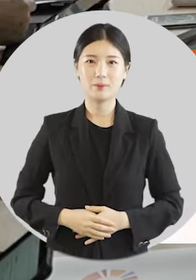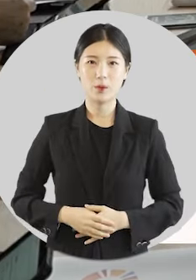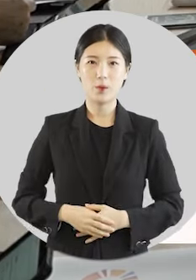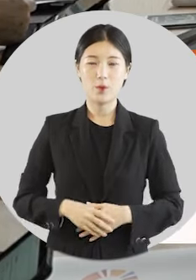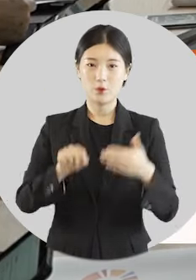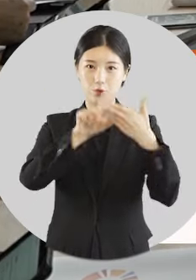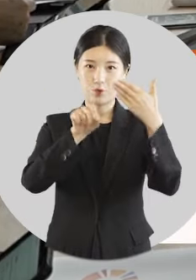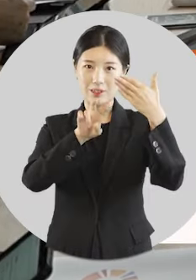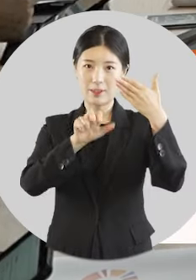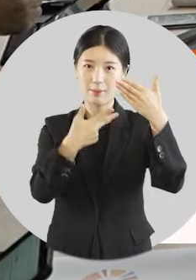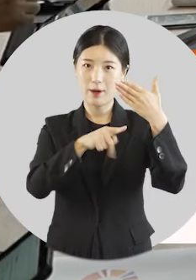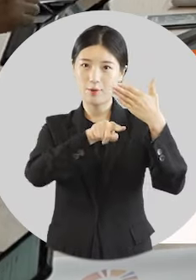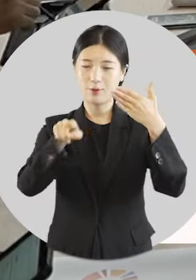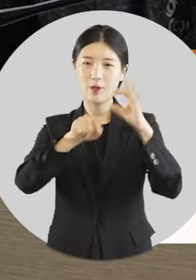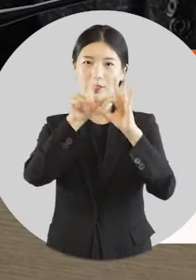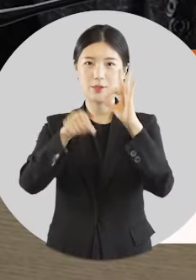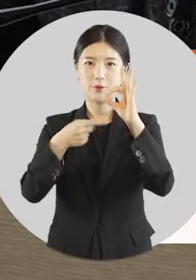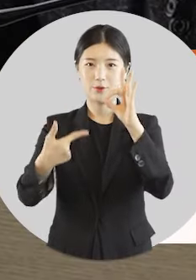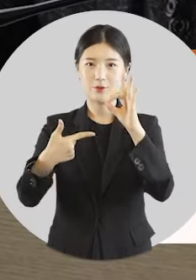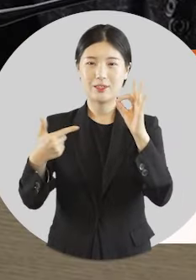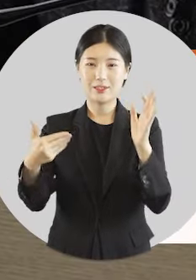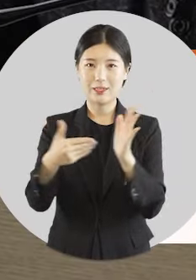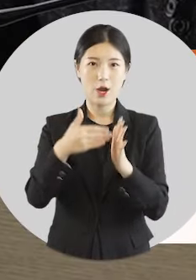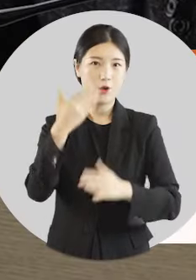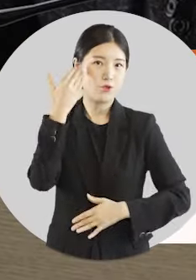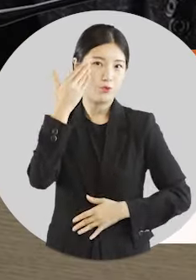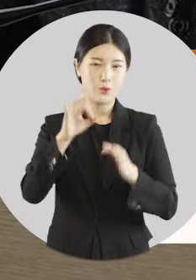28일부터 10월 6일까지 9일간 공주 금강 신관공원 및 공주시 일원과 부여군 일원에서